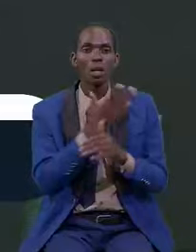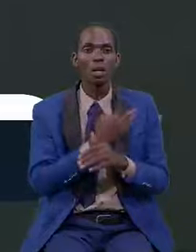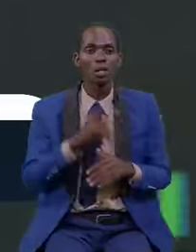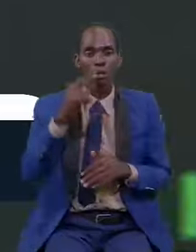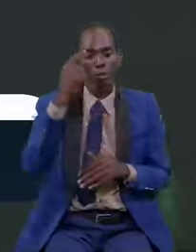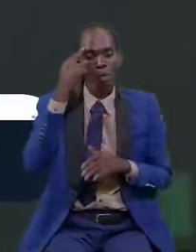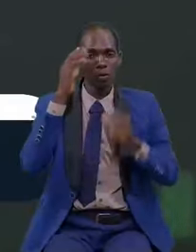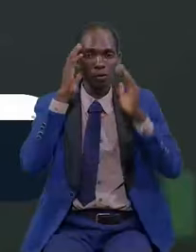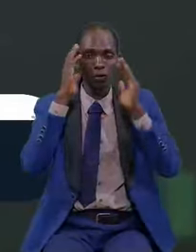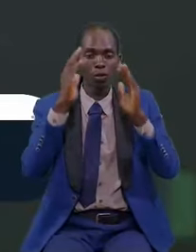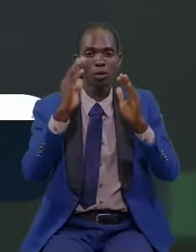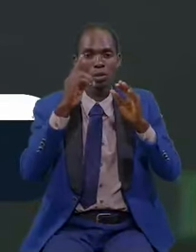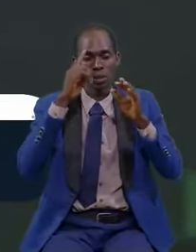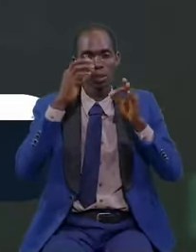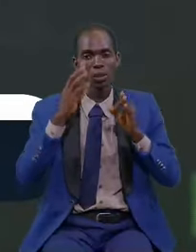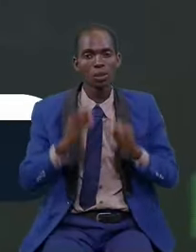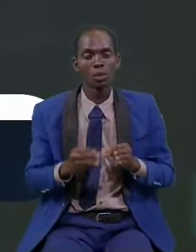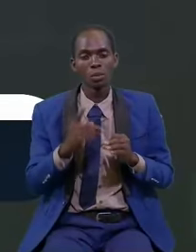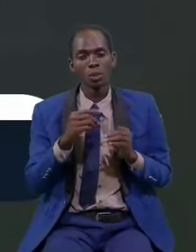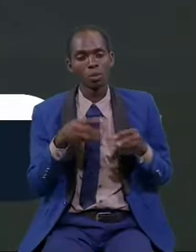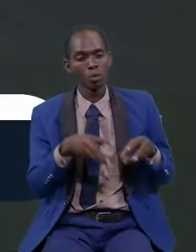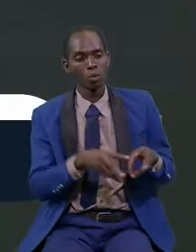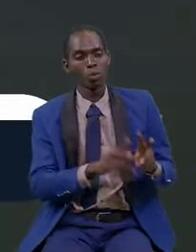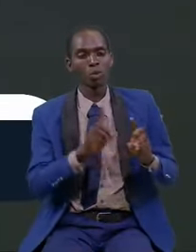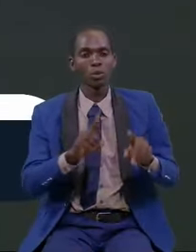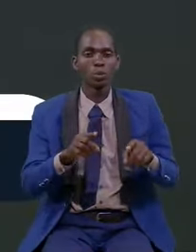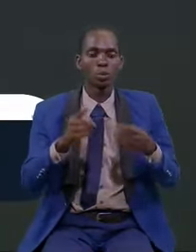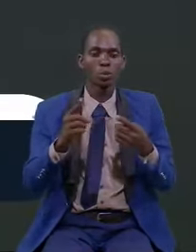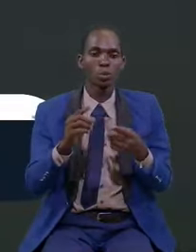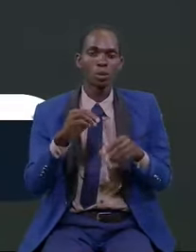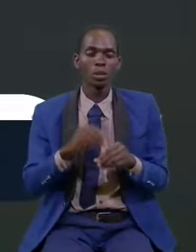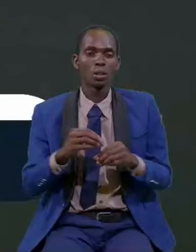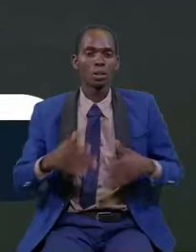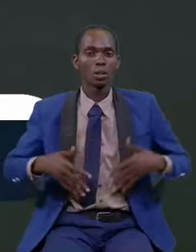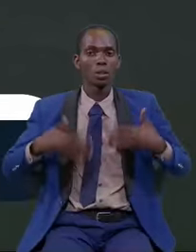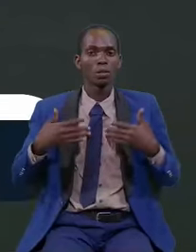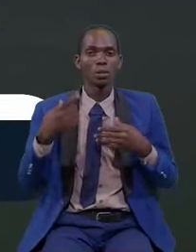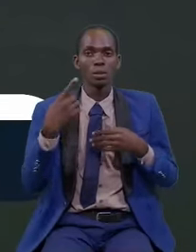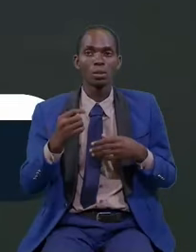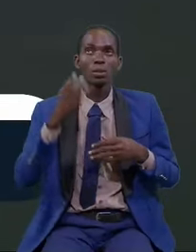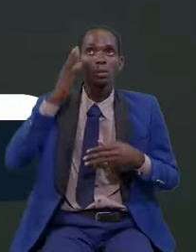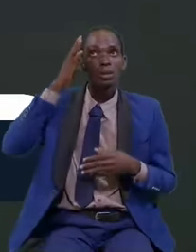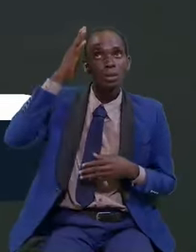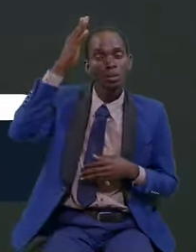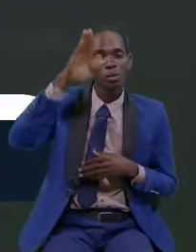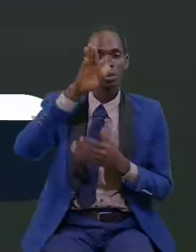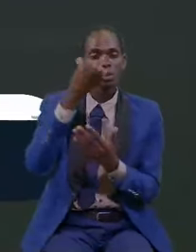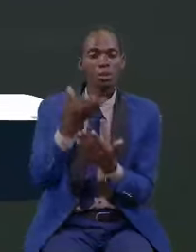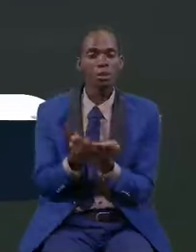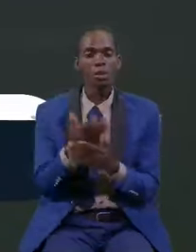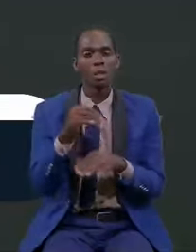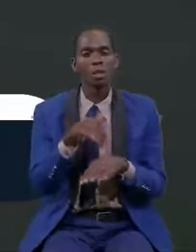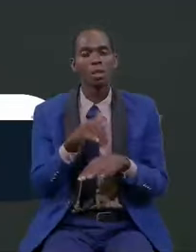d'esprit. Votre état d'esprit détermine la direction que vous allez emprunter dans la vie, la destinée que vous